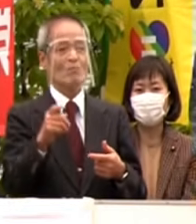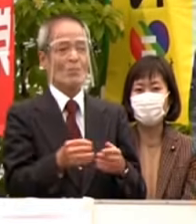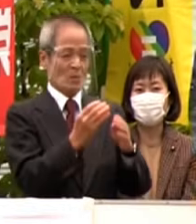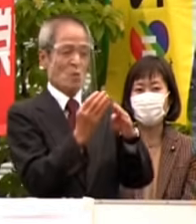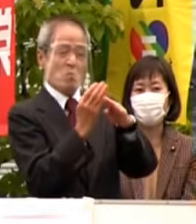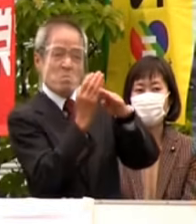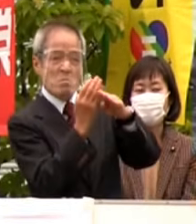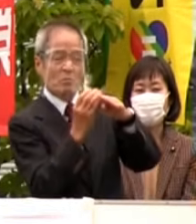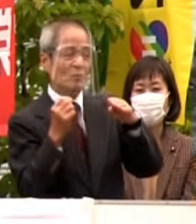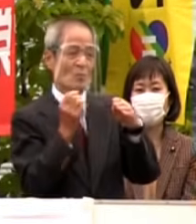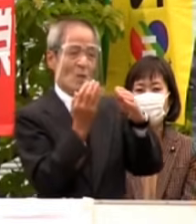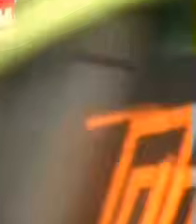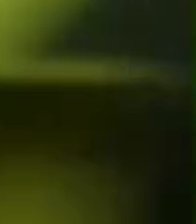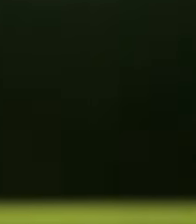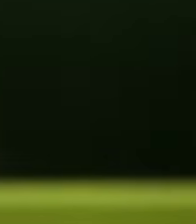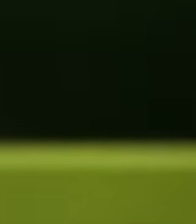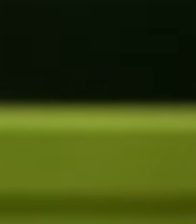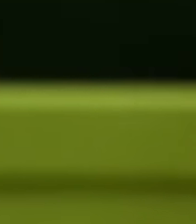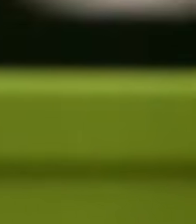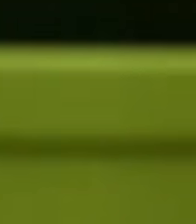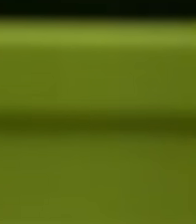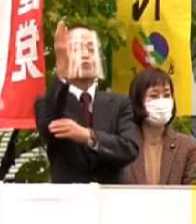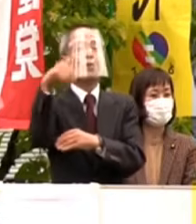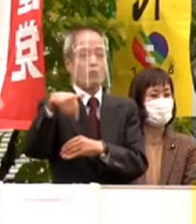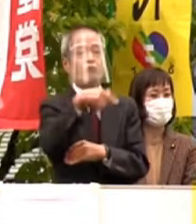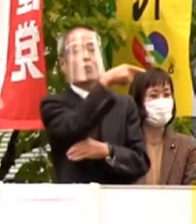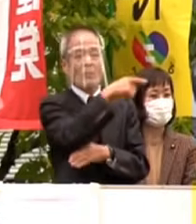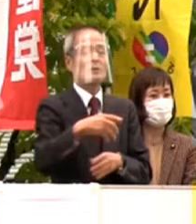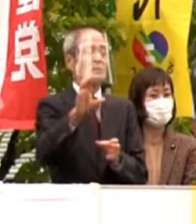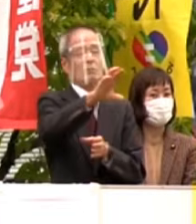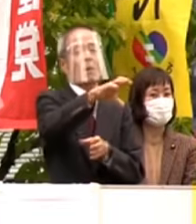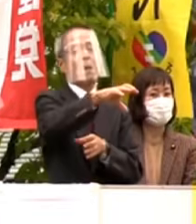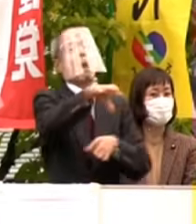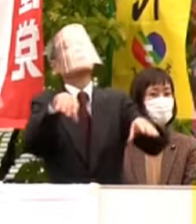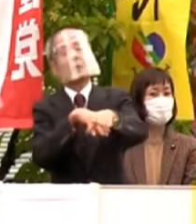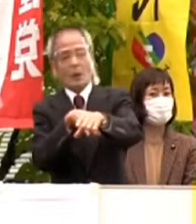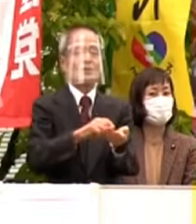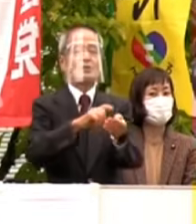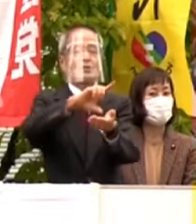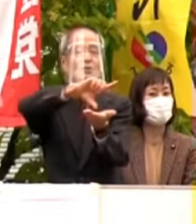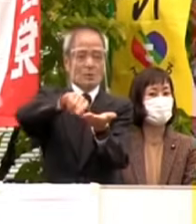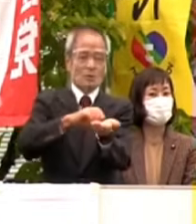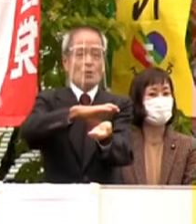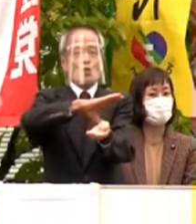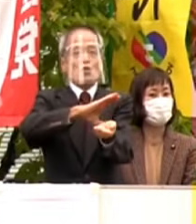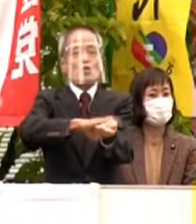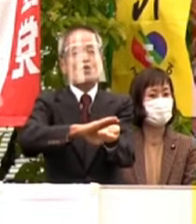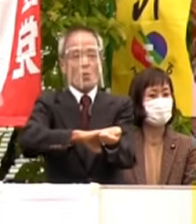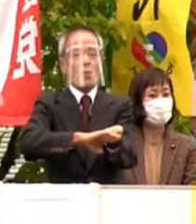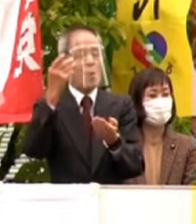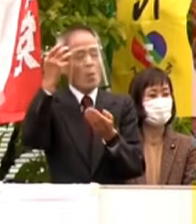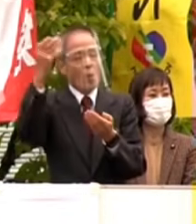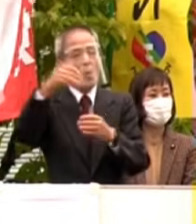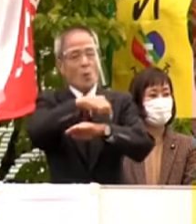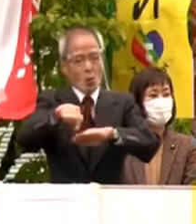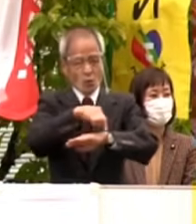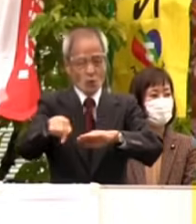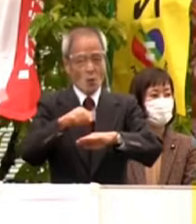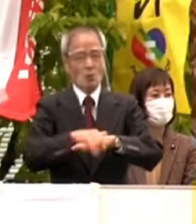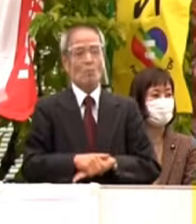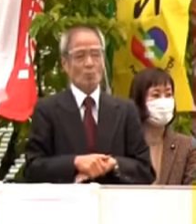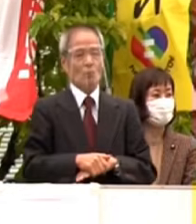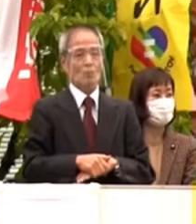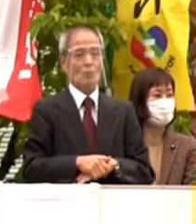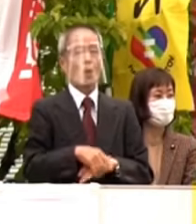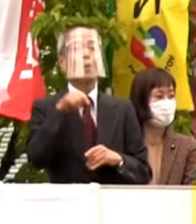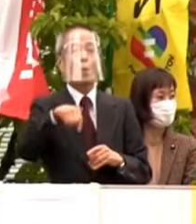の大接戦になっております。地域医療構想といいまして、こともあろうに消費税